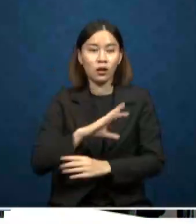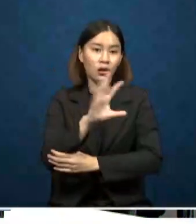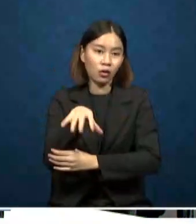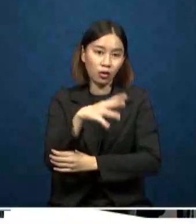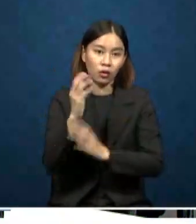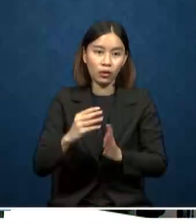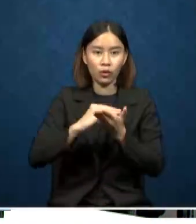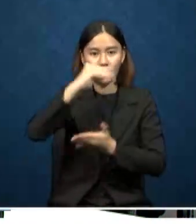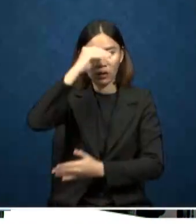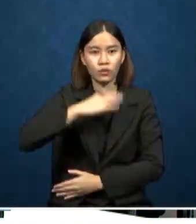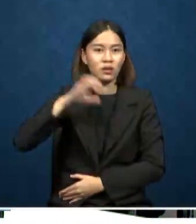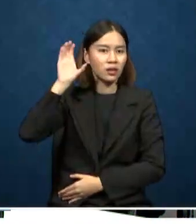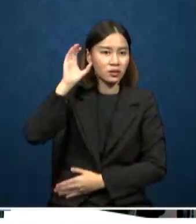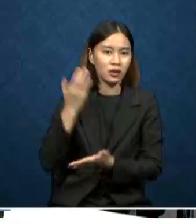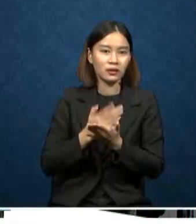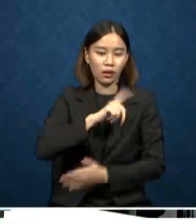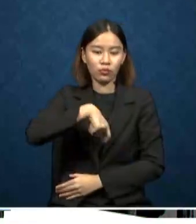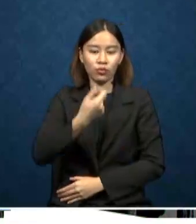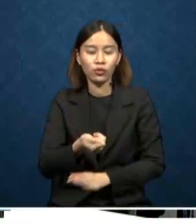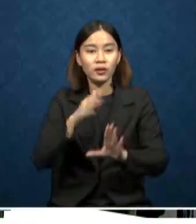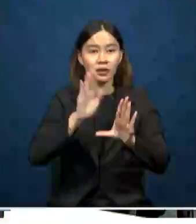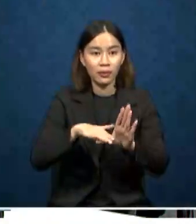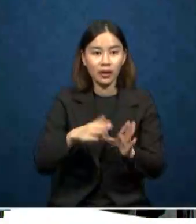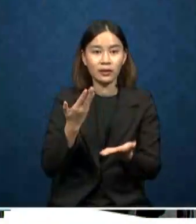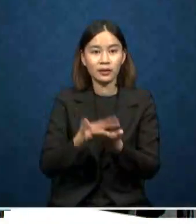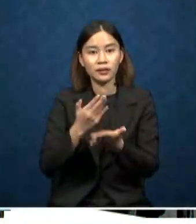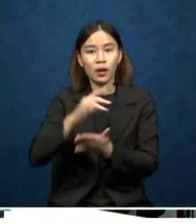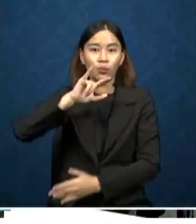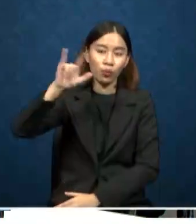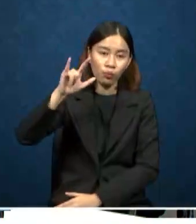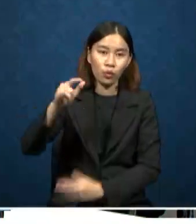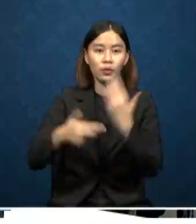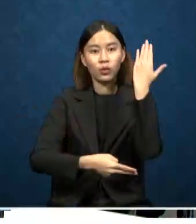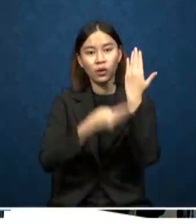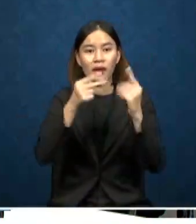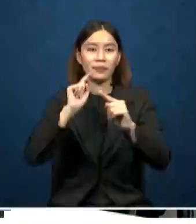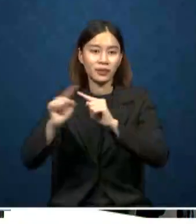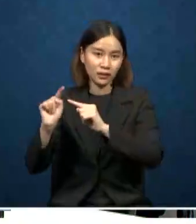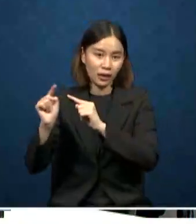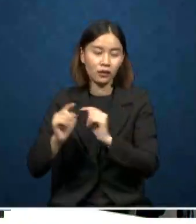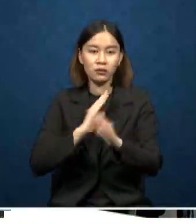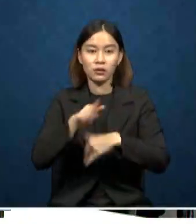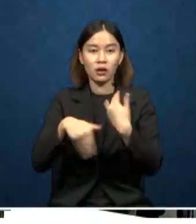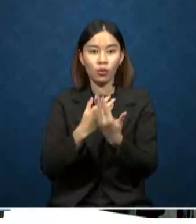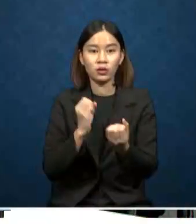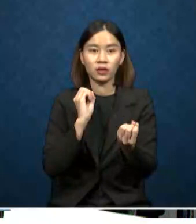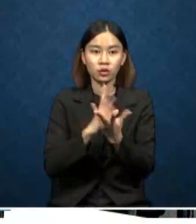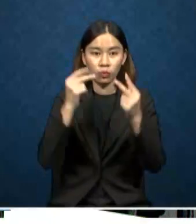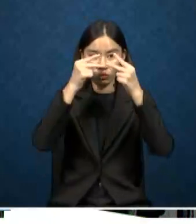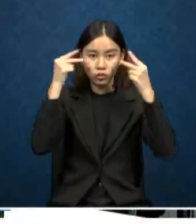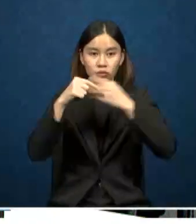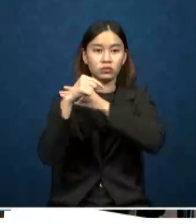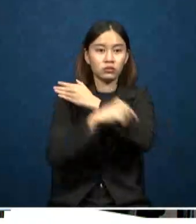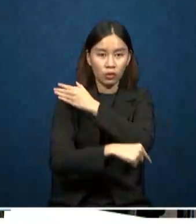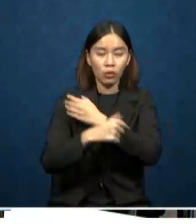ผู้เรียนหลงเชื่อและเสียเงินค่าสมัครค่าเดินทางค่าที่พักและอื่นๆเนี่ยซึ่งอาจจะเกิดมิจฉาชีพเข้ามา